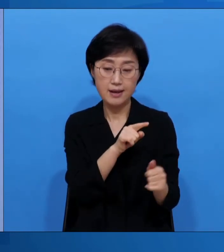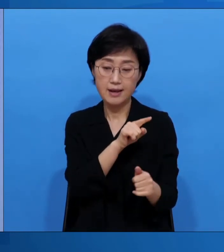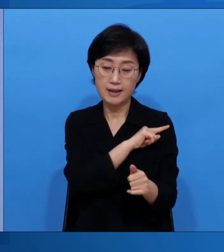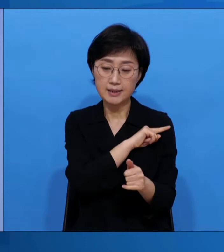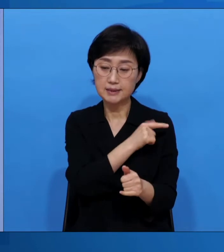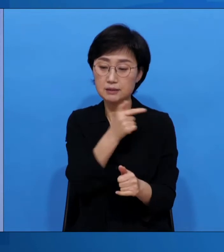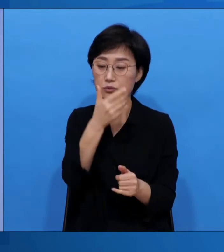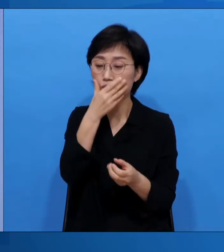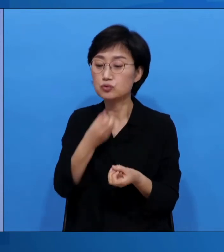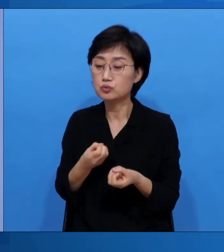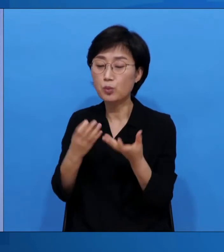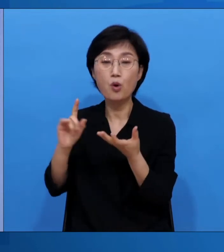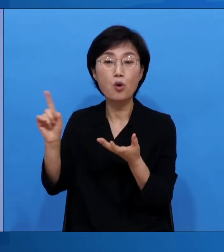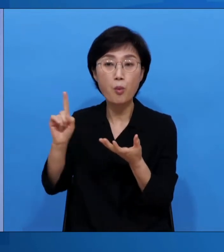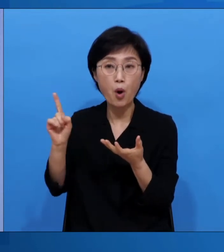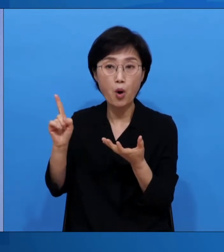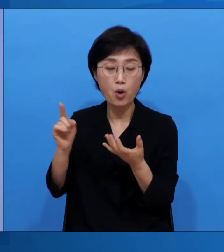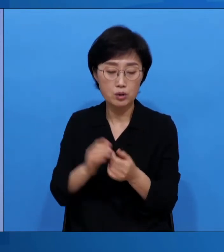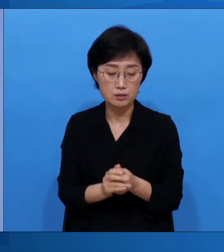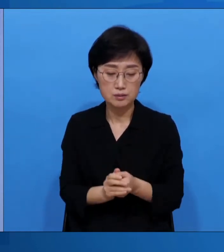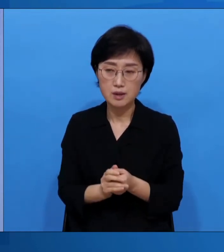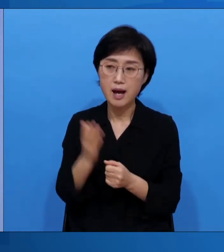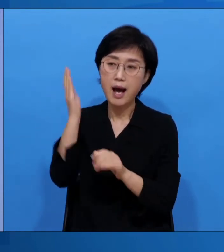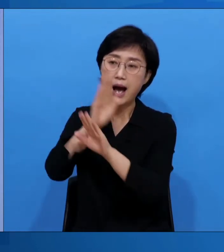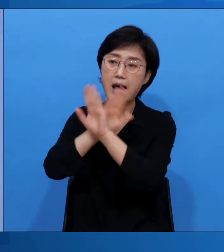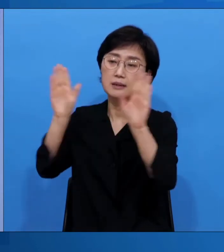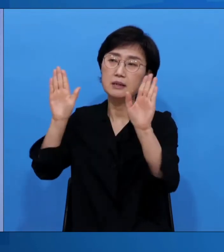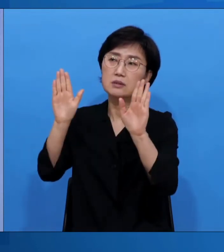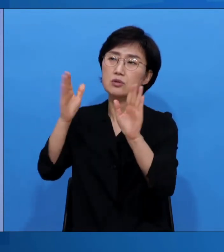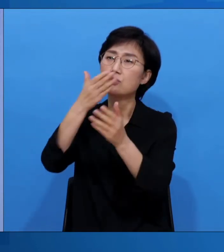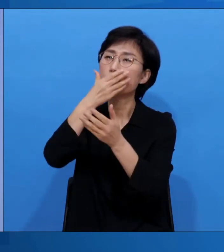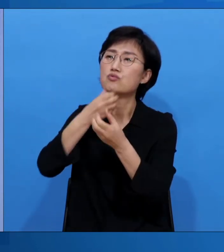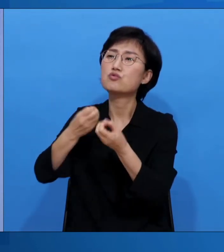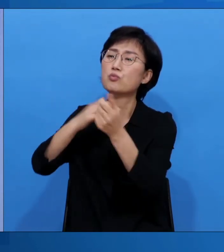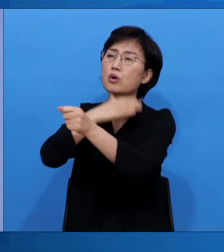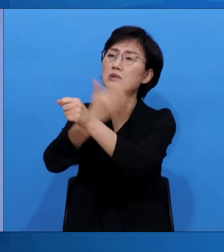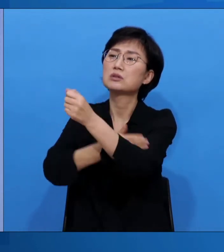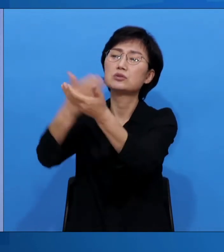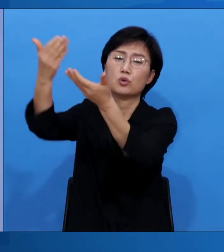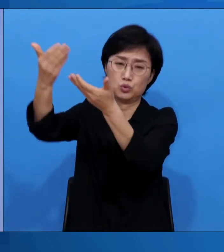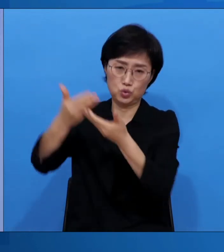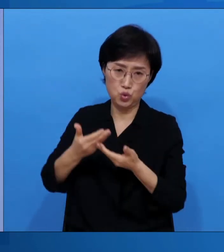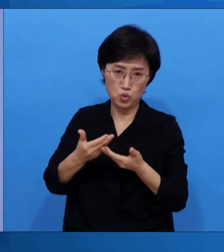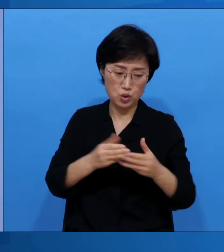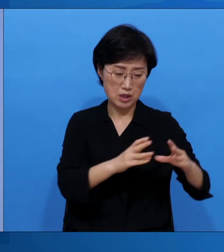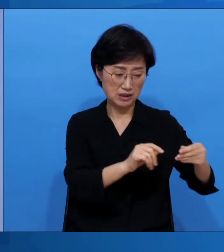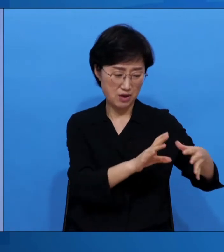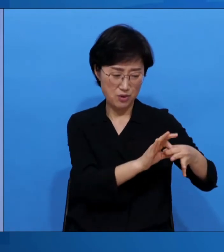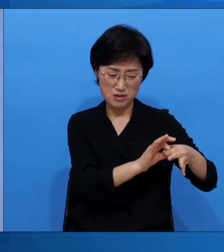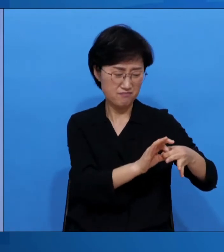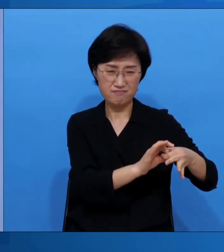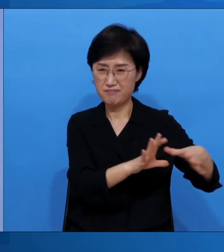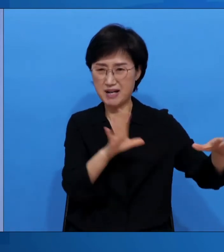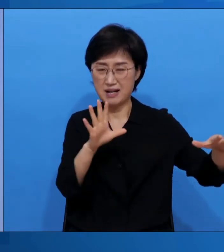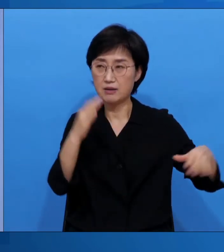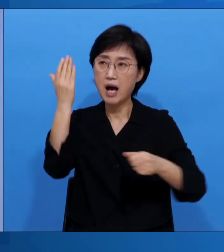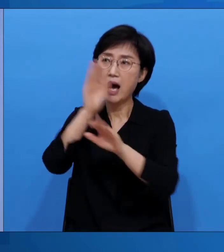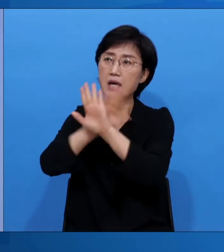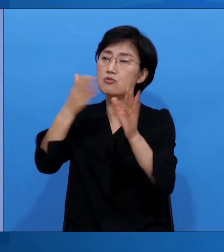비교 안 되는 위에서 내리는 능력이다 그 말이에요. The greatest blessings and answer that is given to us who have been saved is not the things of the world that is uncomparable. It is the